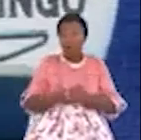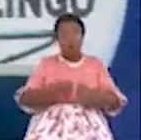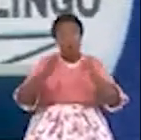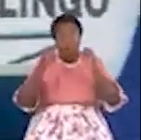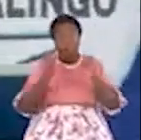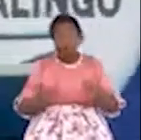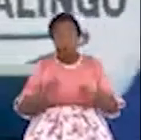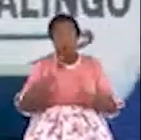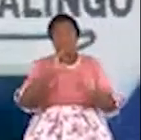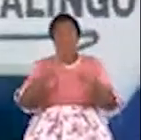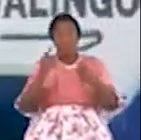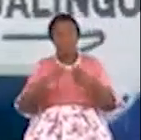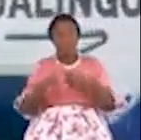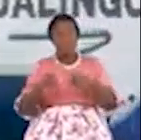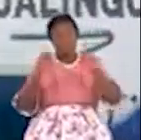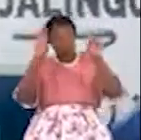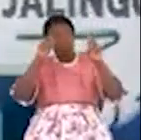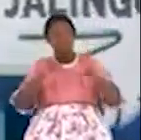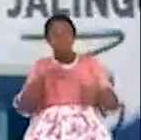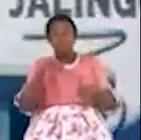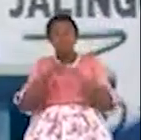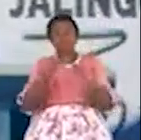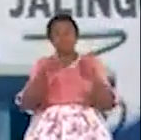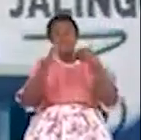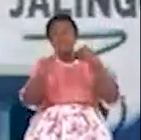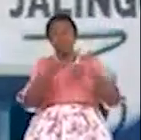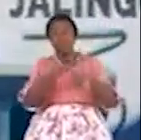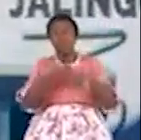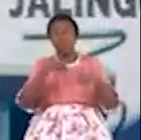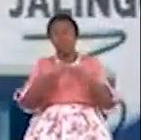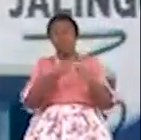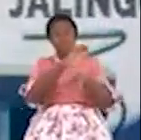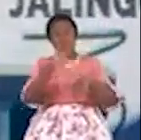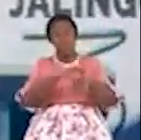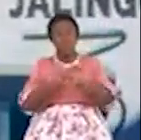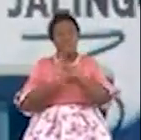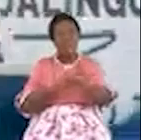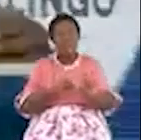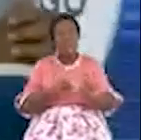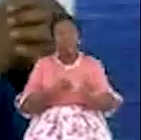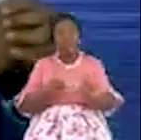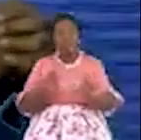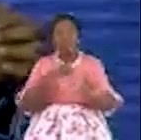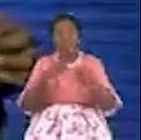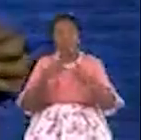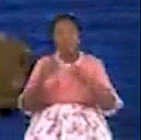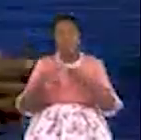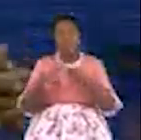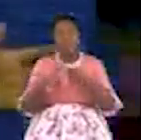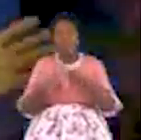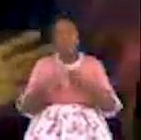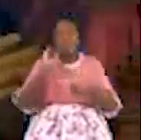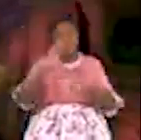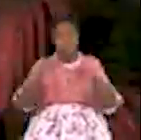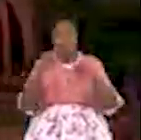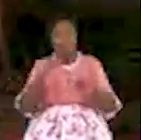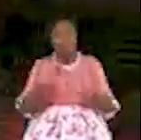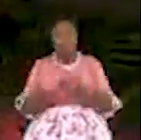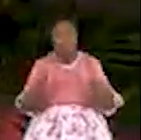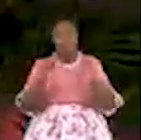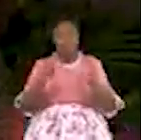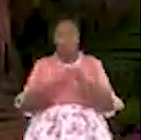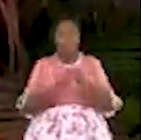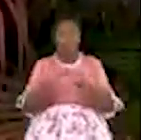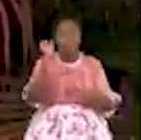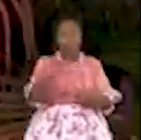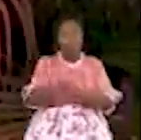ya ahụ n'eluigwe na n'elu ụwa. Ọ ga-enye gị ike imeri